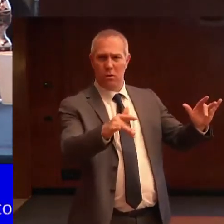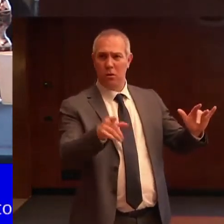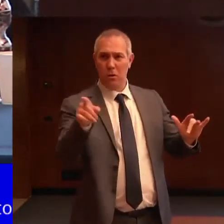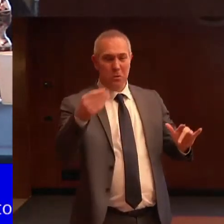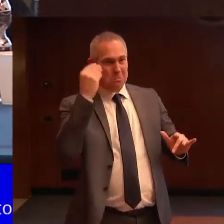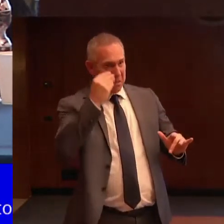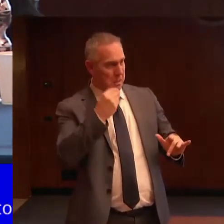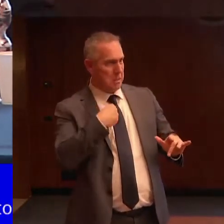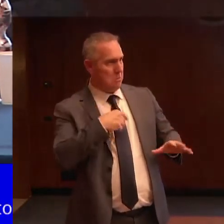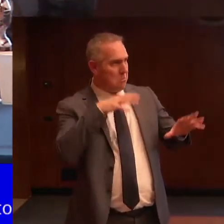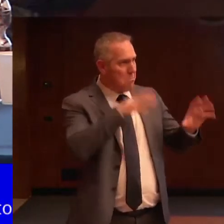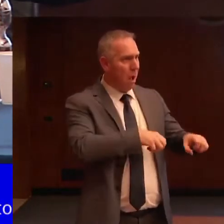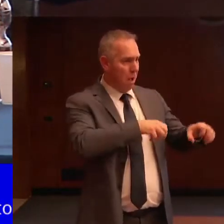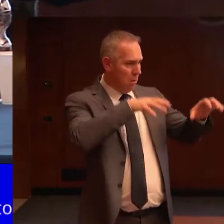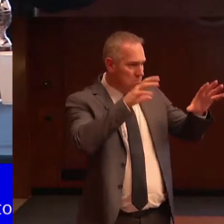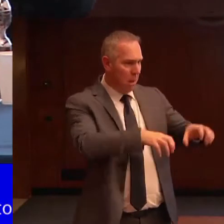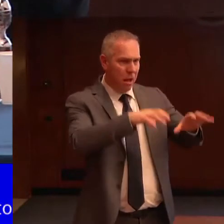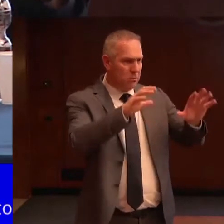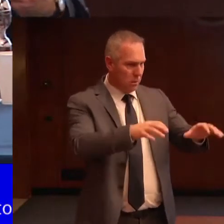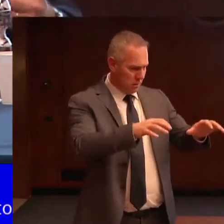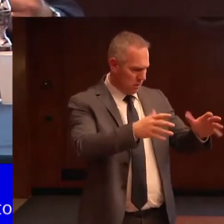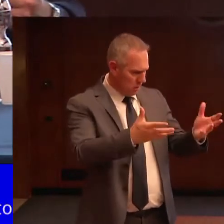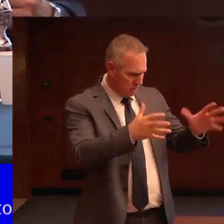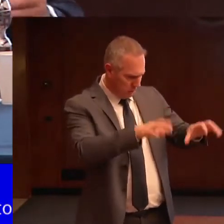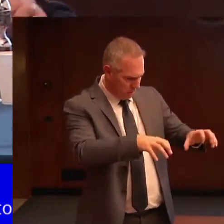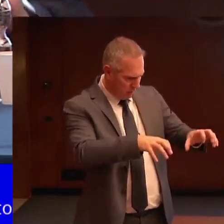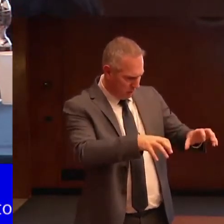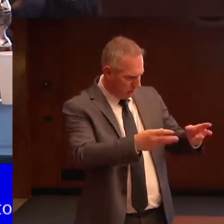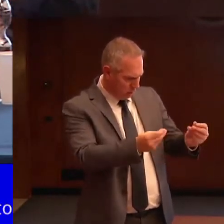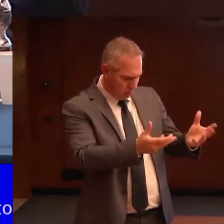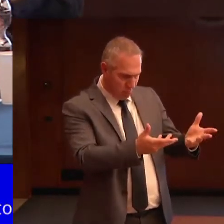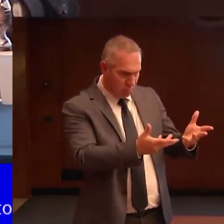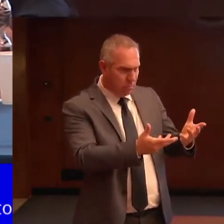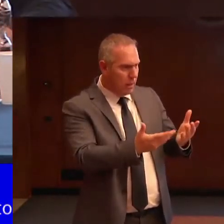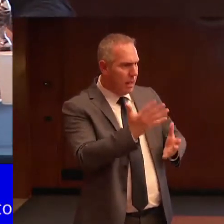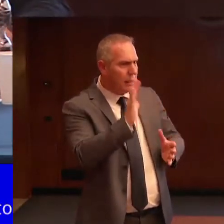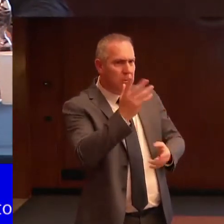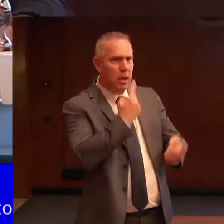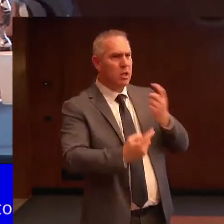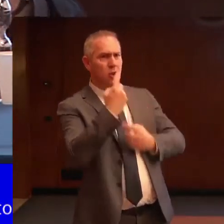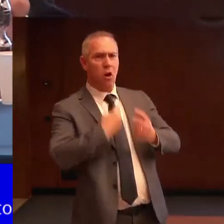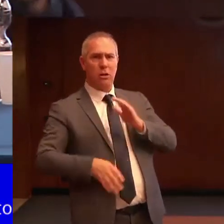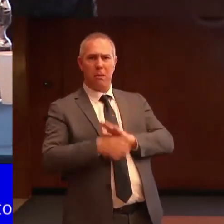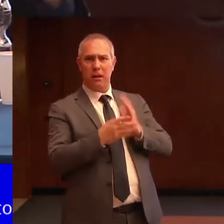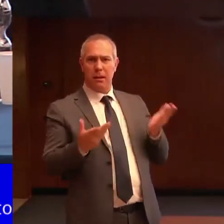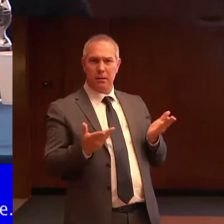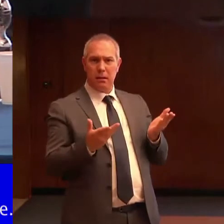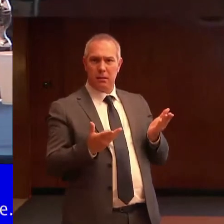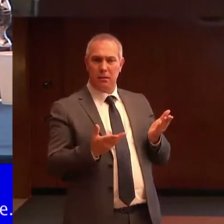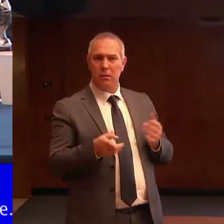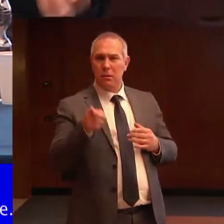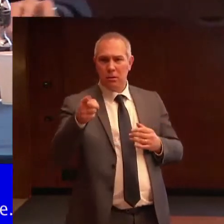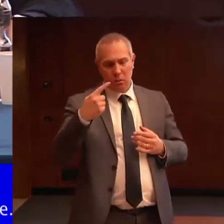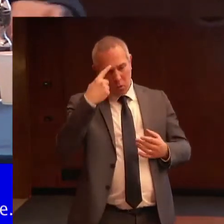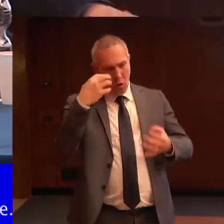avere conquistato sembra ritornare al punto di partenza e devi essere pronto anche a quello. Non devi essere convinto che tutte